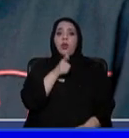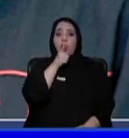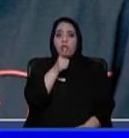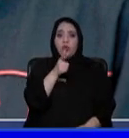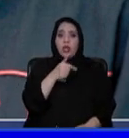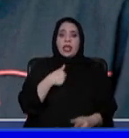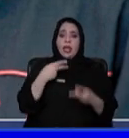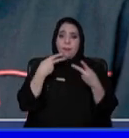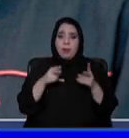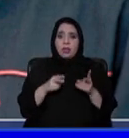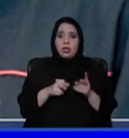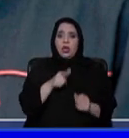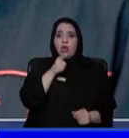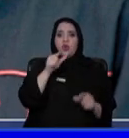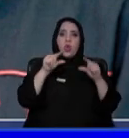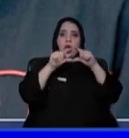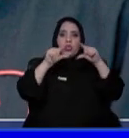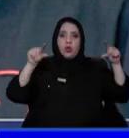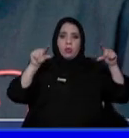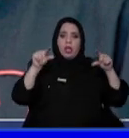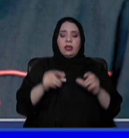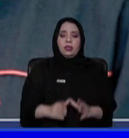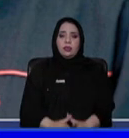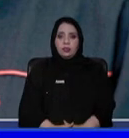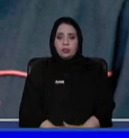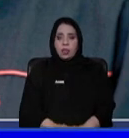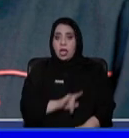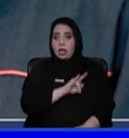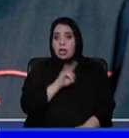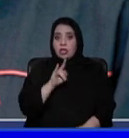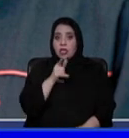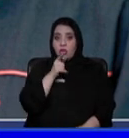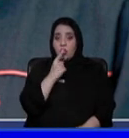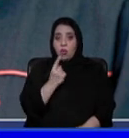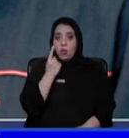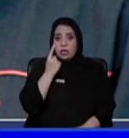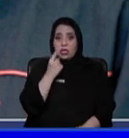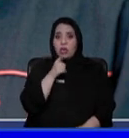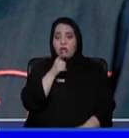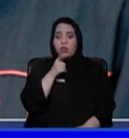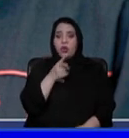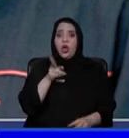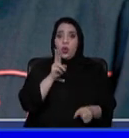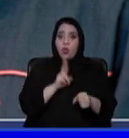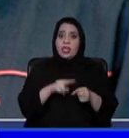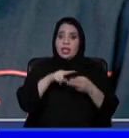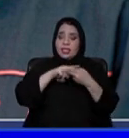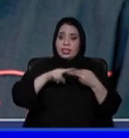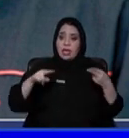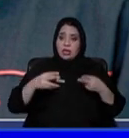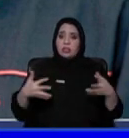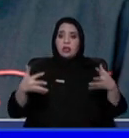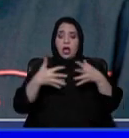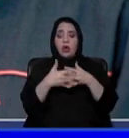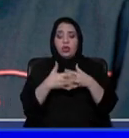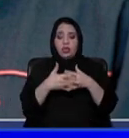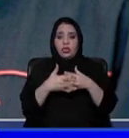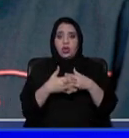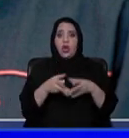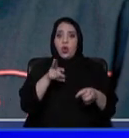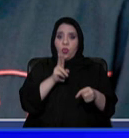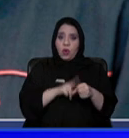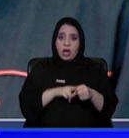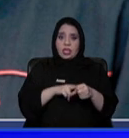أبدأ بهذه الجملة: ليس بالكلام وحده يحل السلام والتعايش، بل